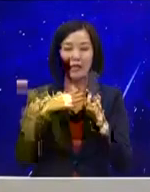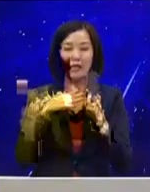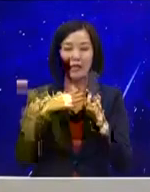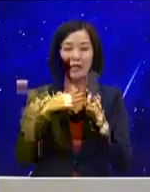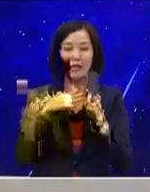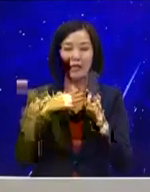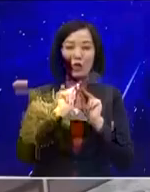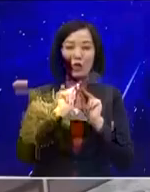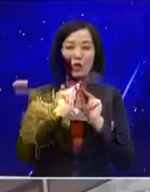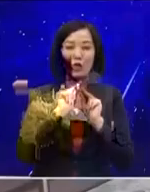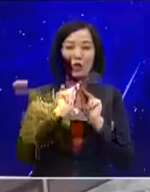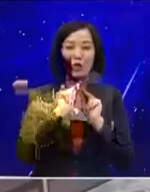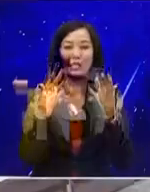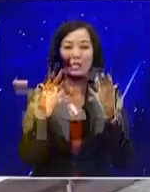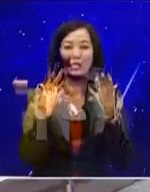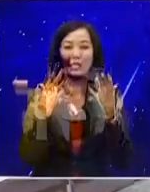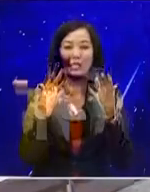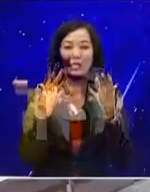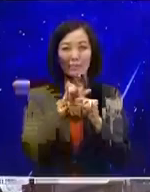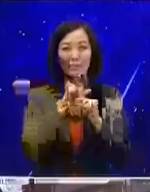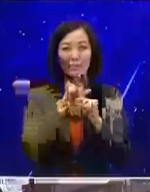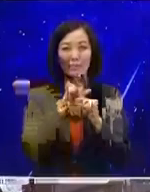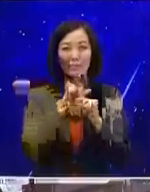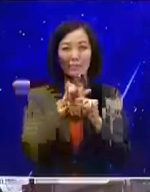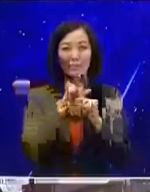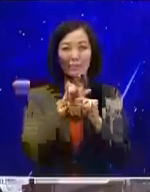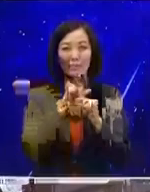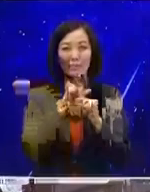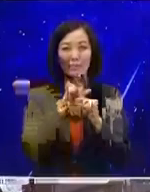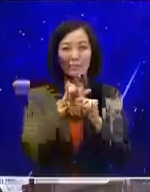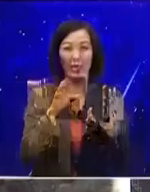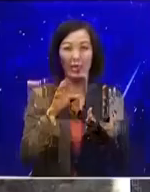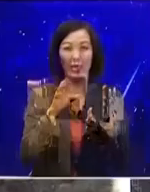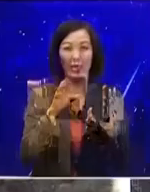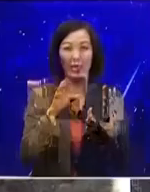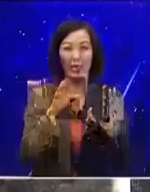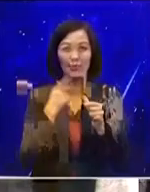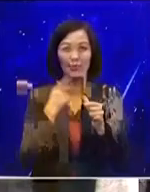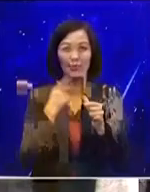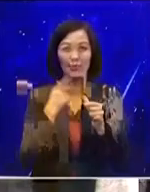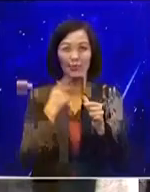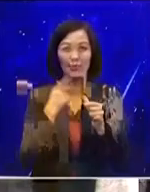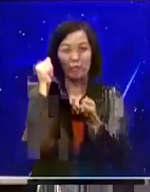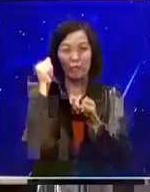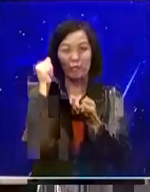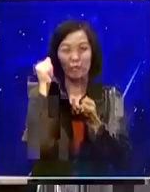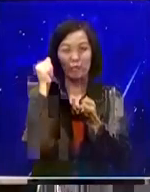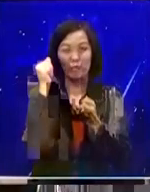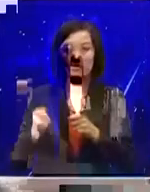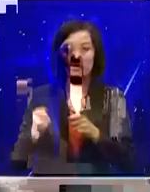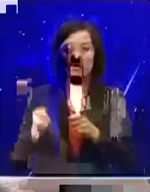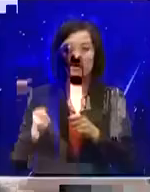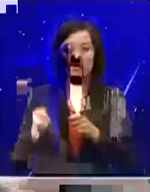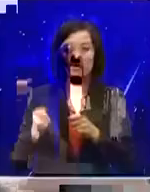Зейнеткер мұғалім бүгінге дейін аудандағы білім саласының дамуына өлшеусіз еңбек сіңірген. Кемел Тоқаев атындағы орта мектепті 15 жылға